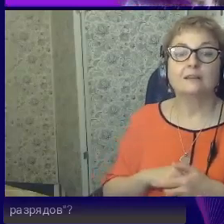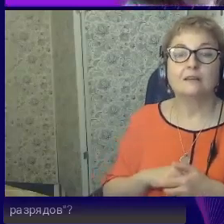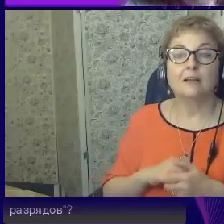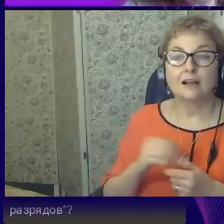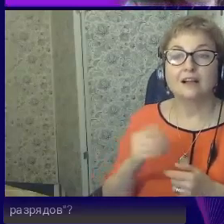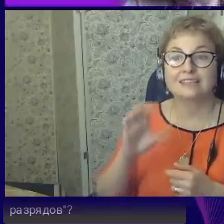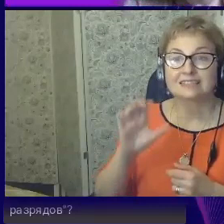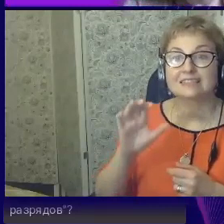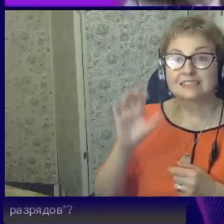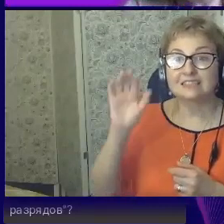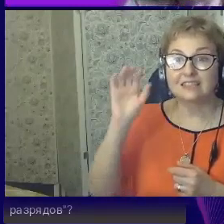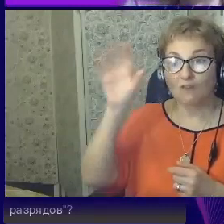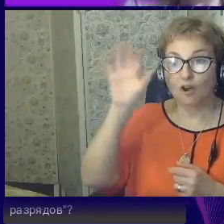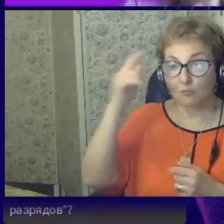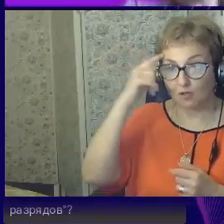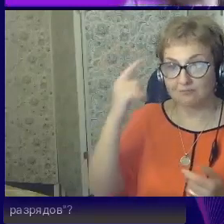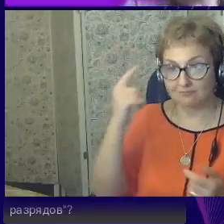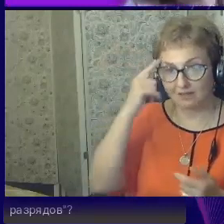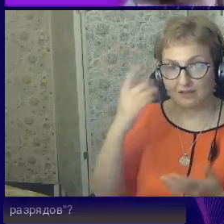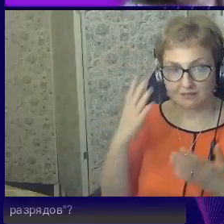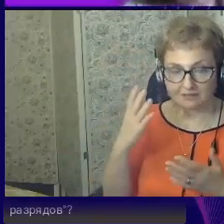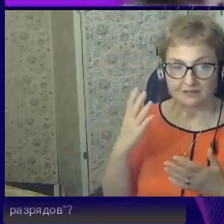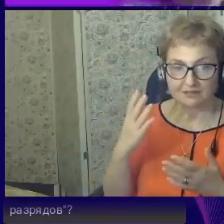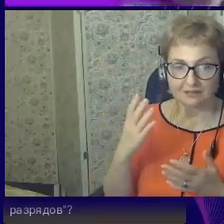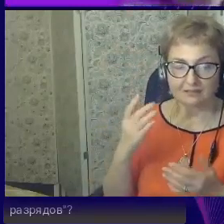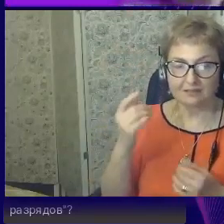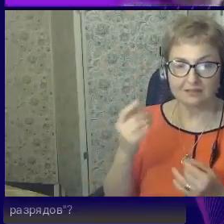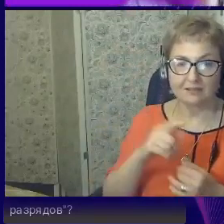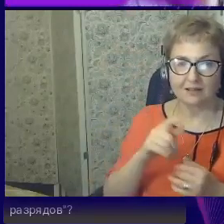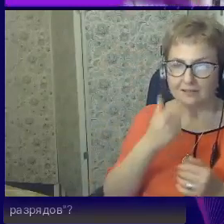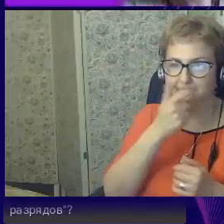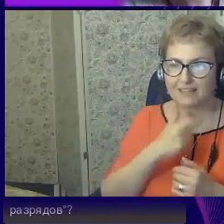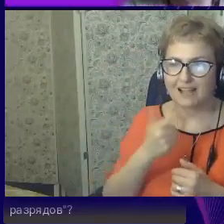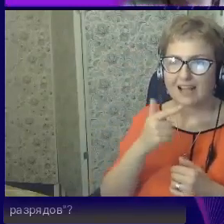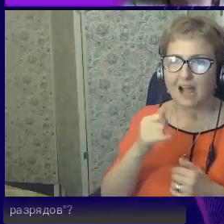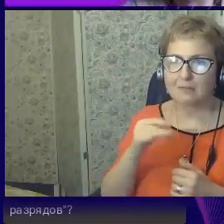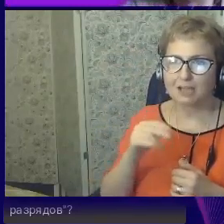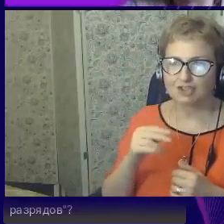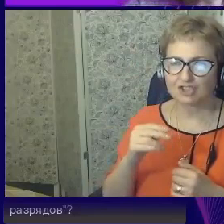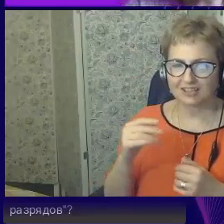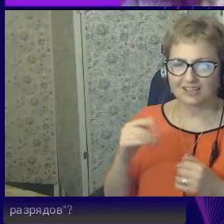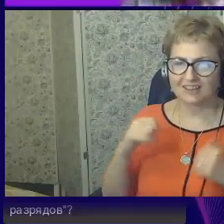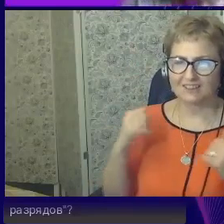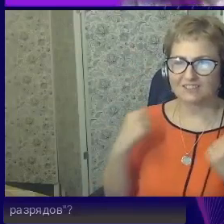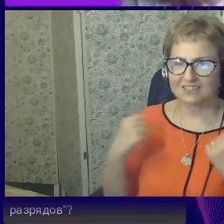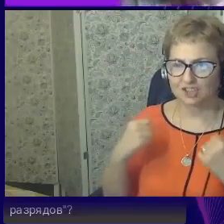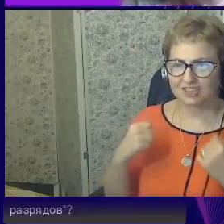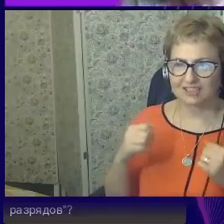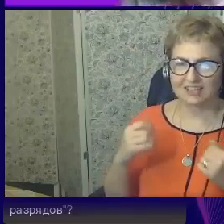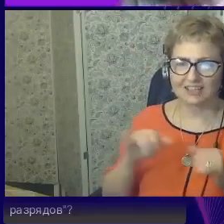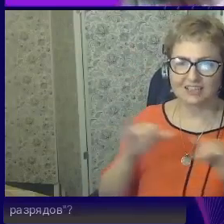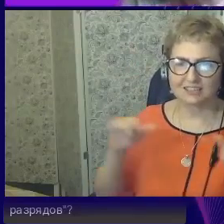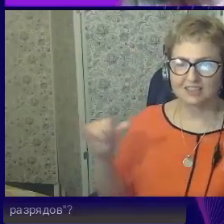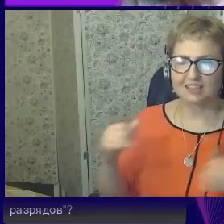С волейболом, в общем-то, понятная история. То есть это и гармоничное физическое развитие, и развитие